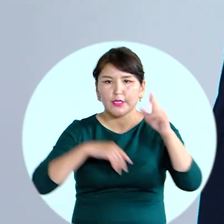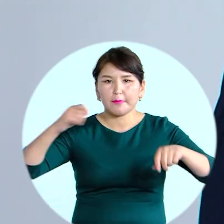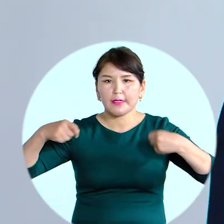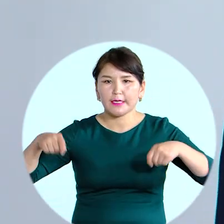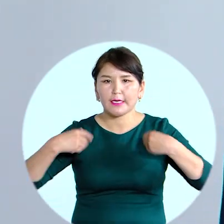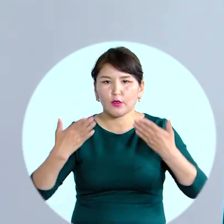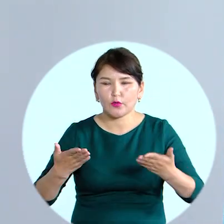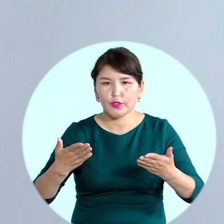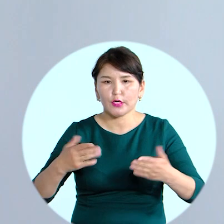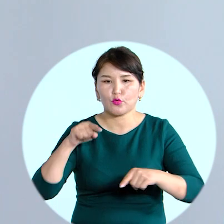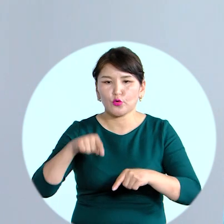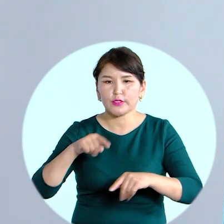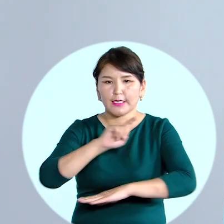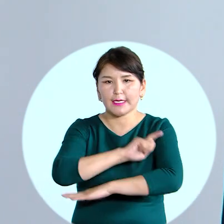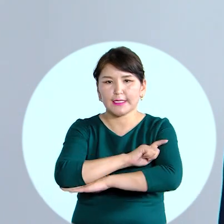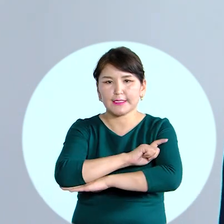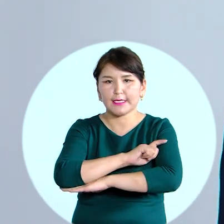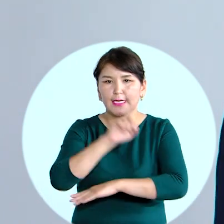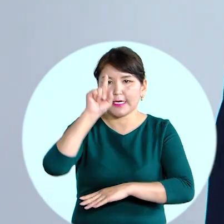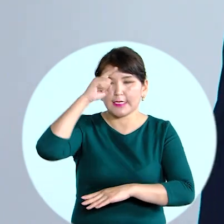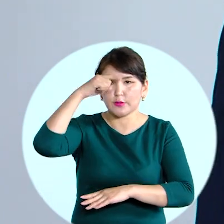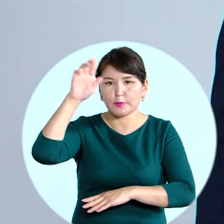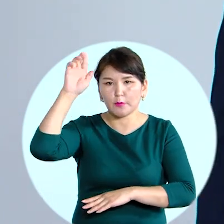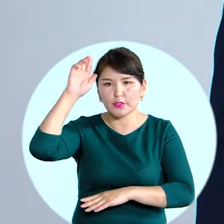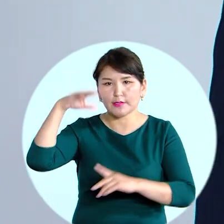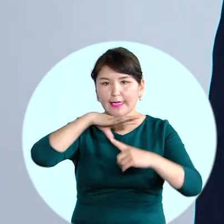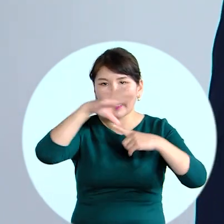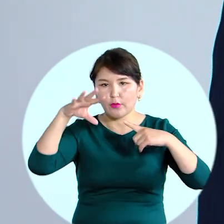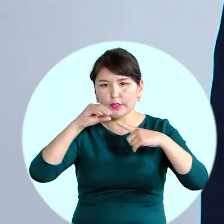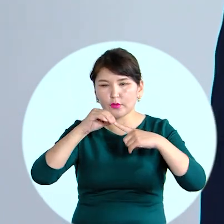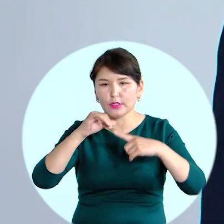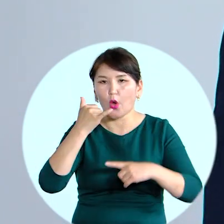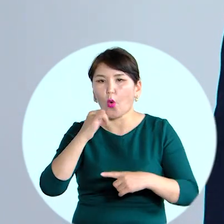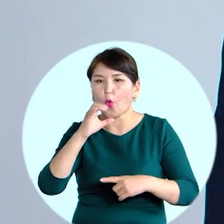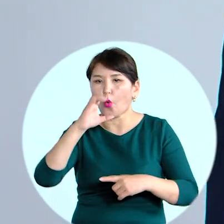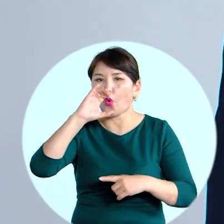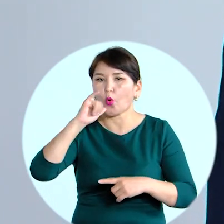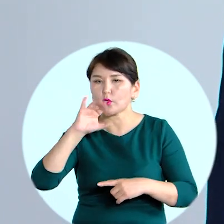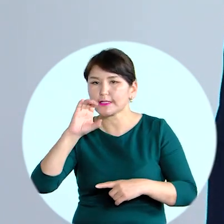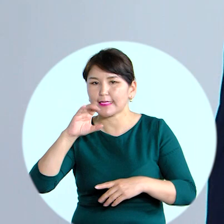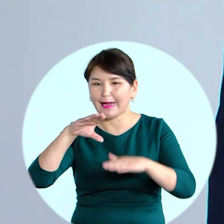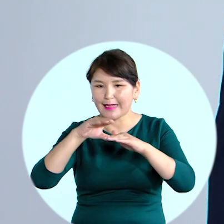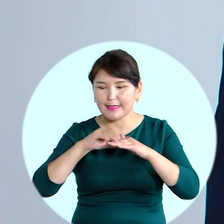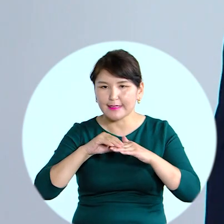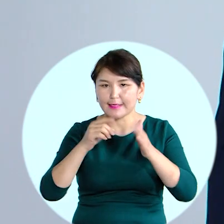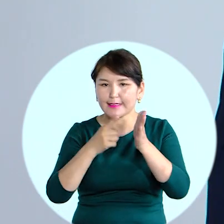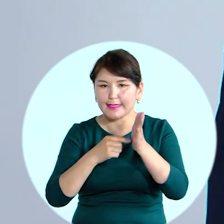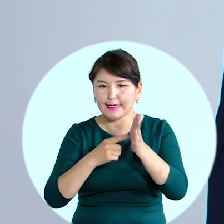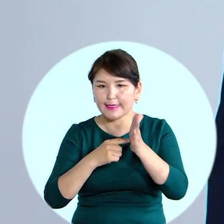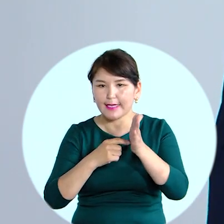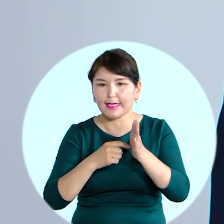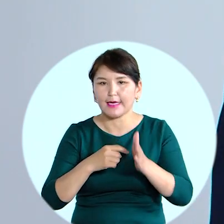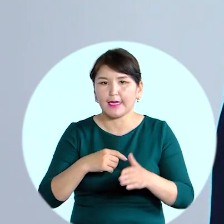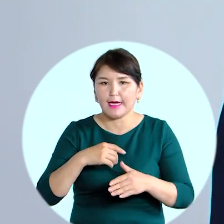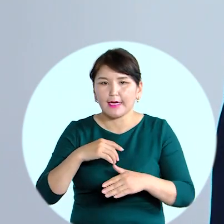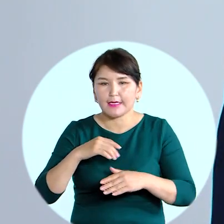Үзэгч та бүхэнд энэ өдрийн мэндийг хүргэе. Өнөөдрийн хичээлээр эрүүл мэндийн боловсролын агуулгын хүрээнд ундны усны зөв хэрэглээ ба хадгалалт сэдвийг нийгмийн